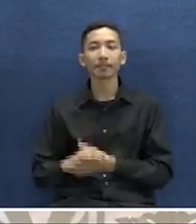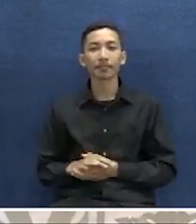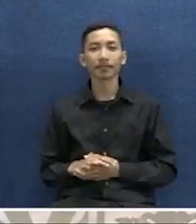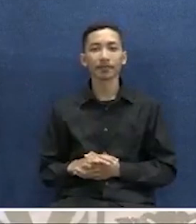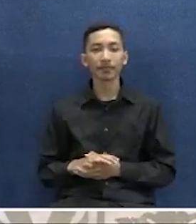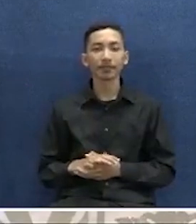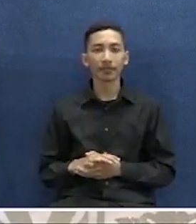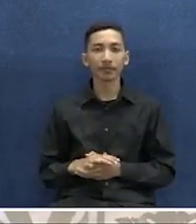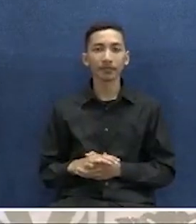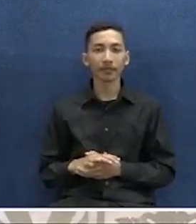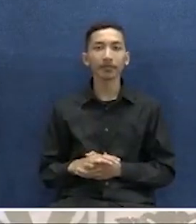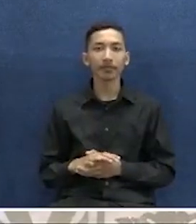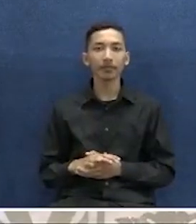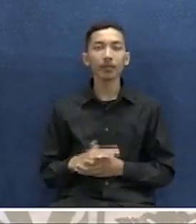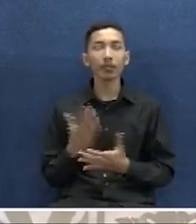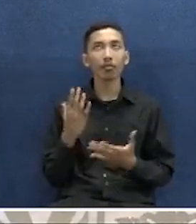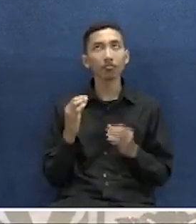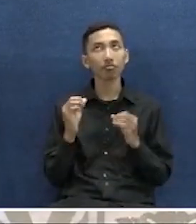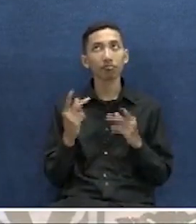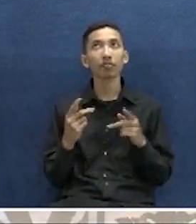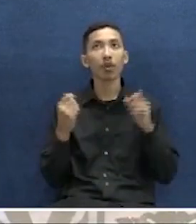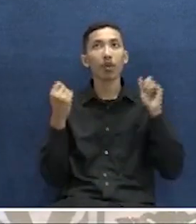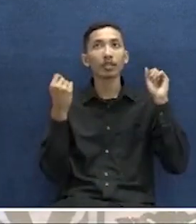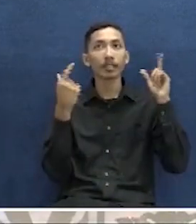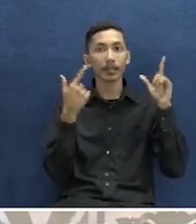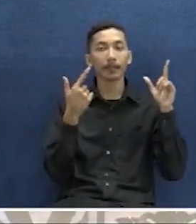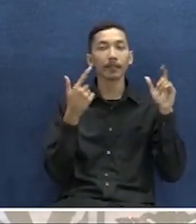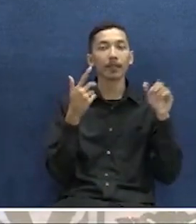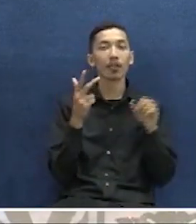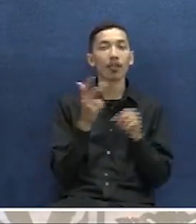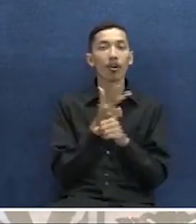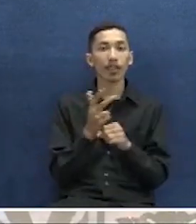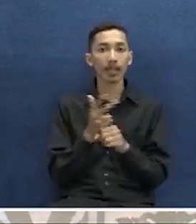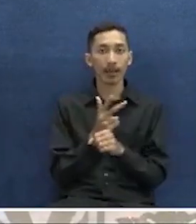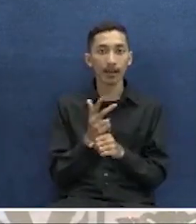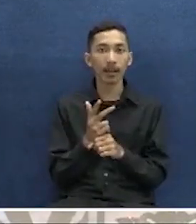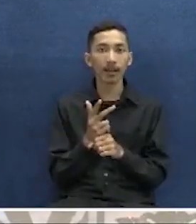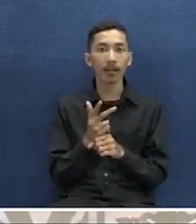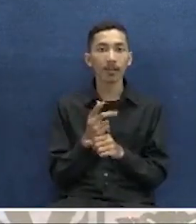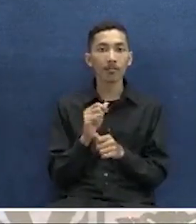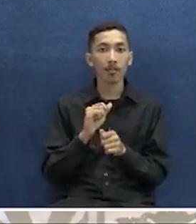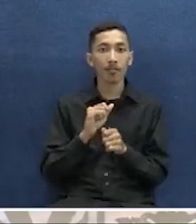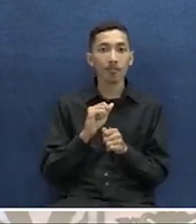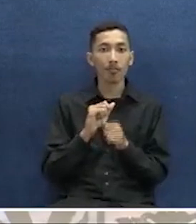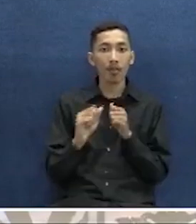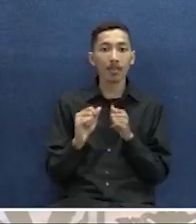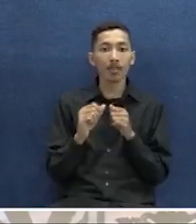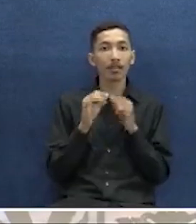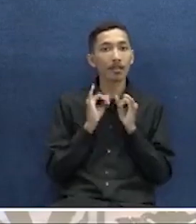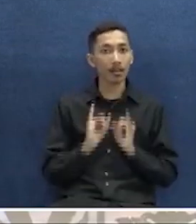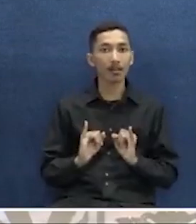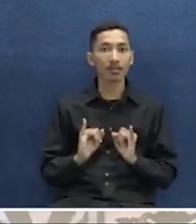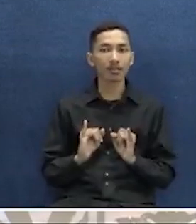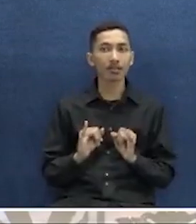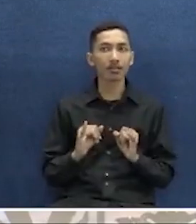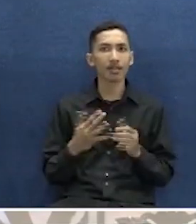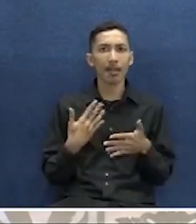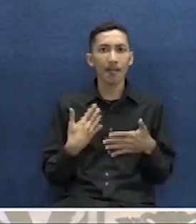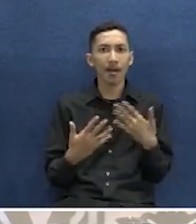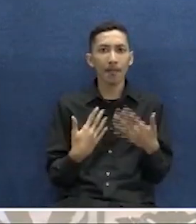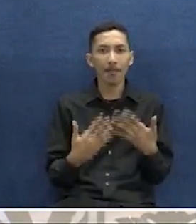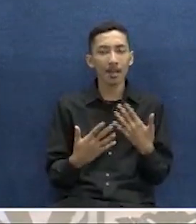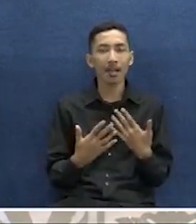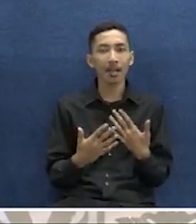seandainya Oke konsepnya konten terus bisa dibikin seikhlasnya whynot gitu justru aku disini sebenarnya